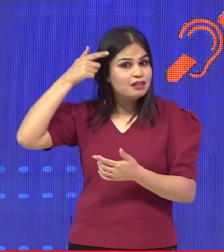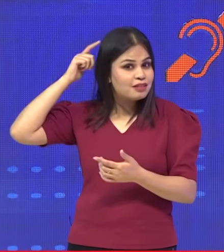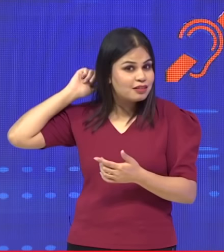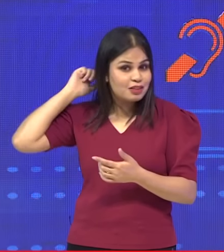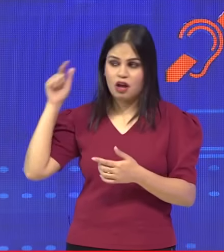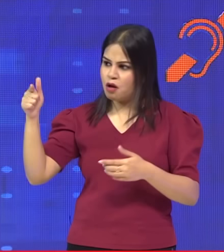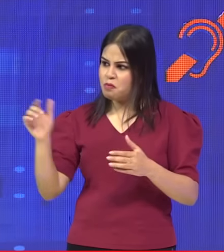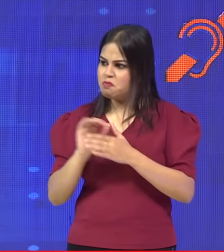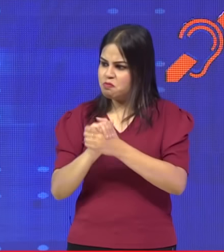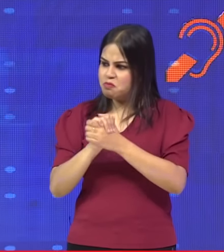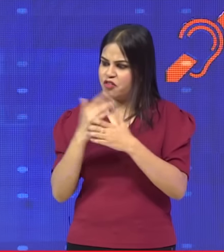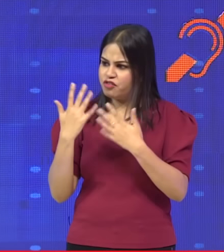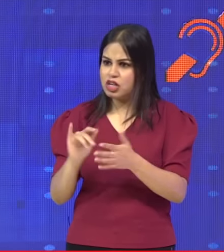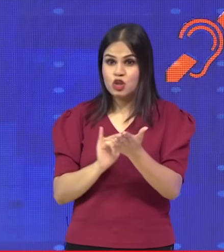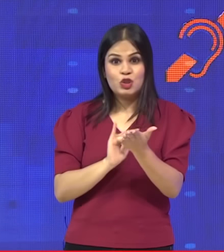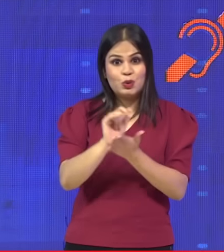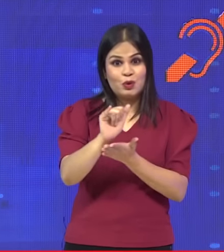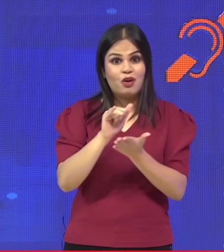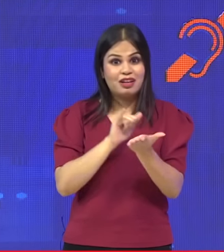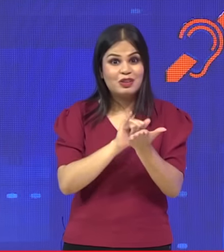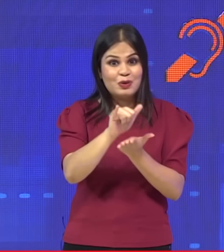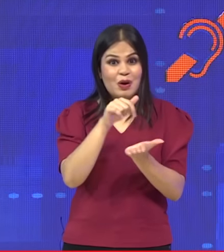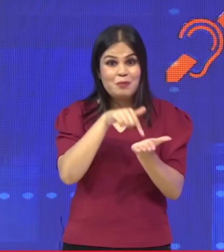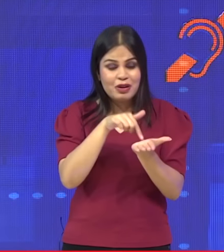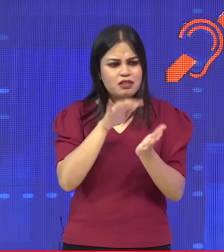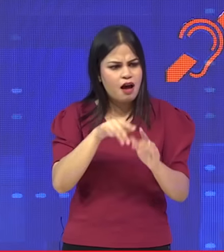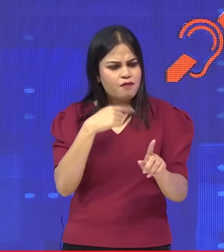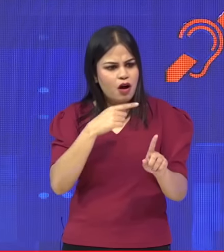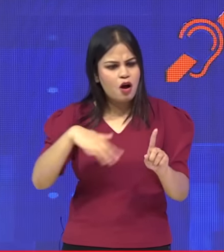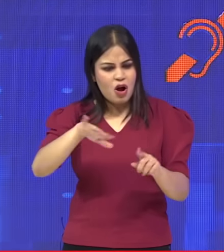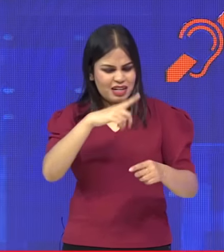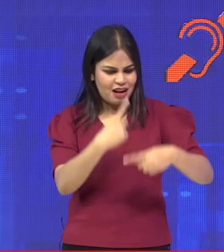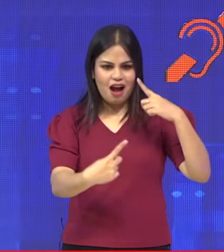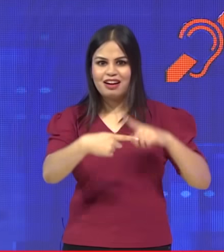परफॉर्म कर रहे थे और डांडिया से एक लड़की